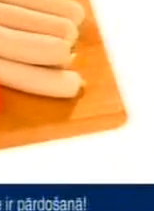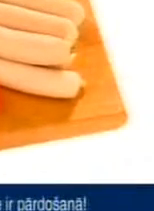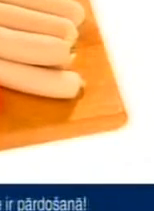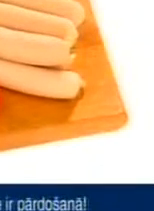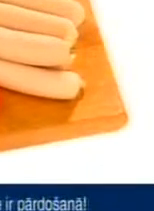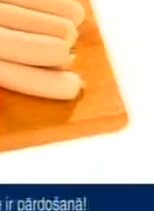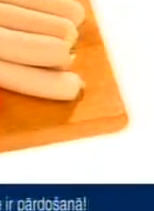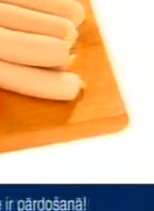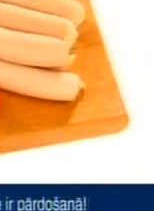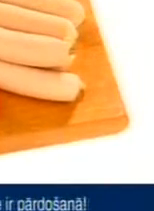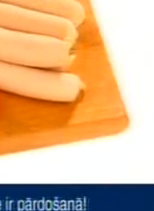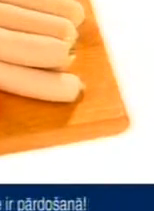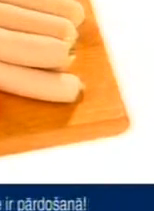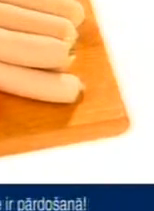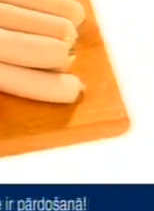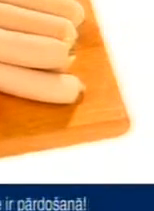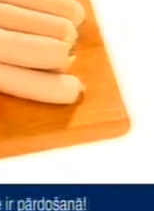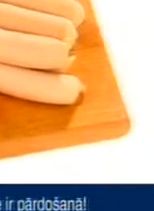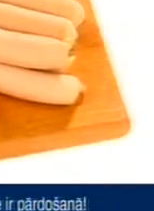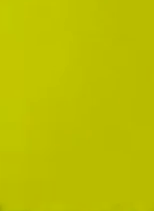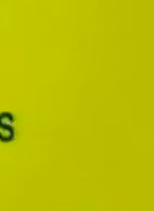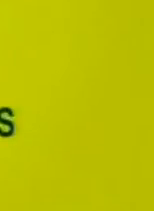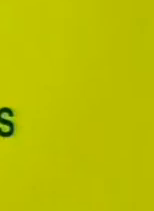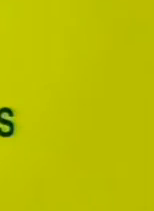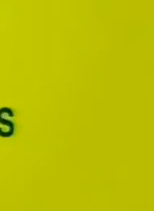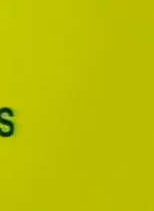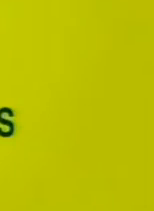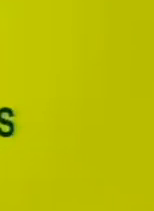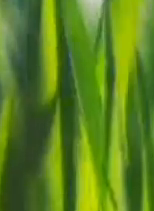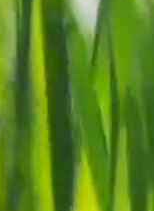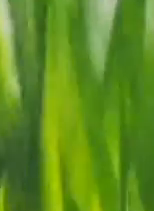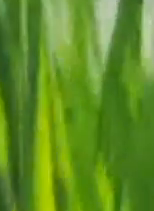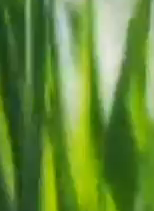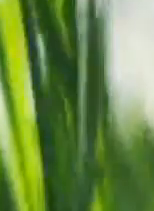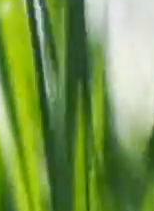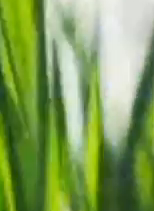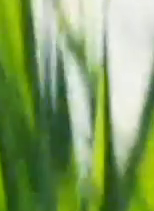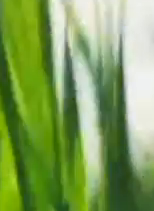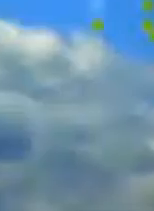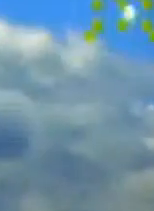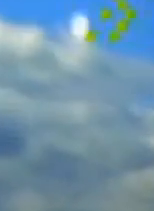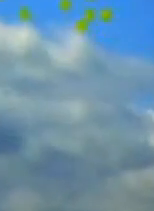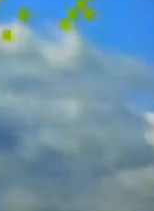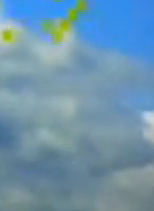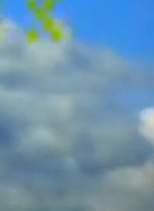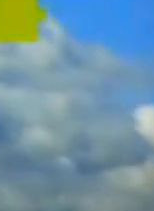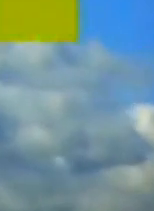sieru ķekava 500 grami. Maksā tikai 1 latu un 35 santīmus. Supernetto.